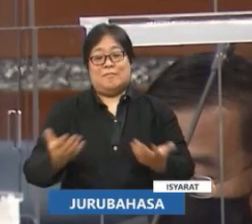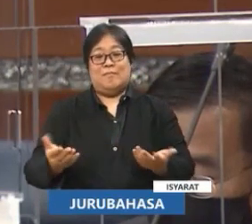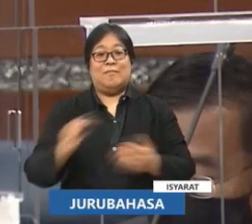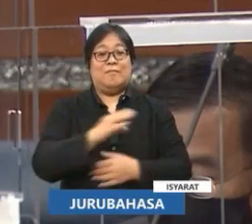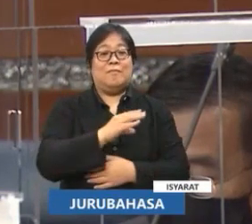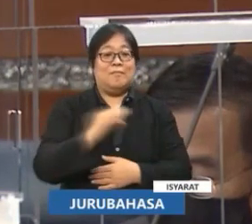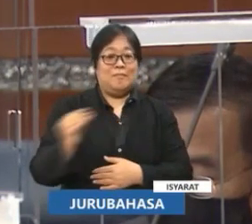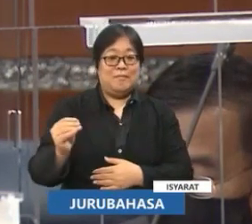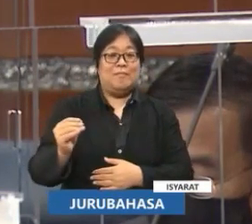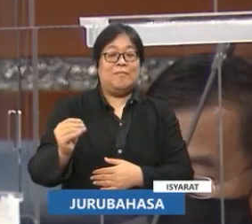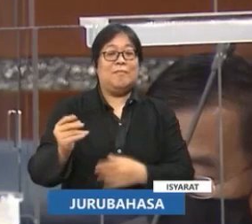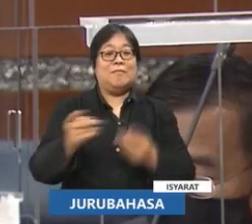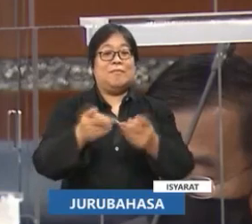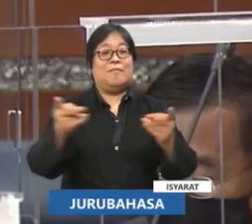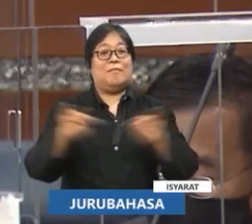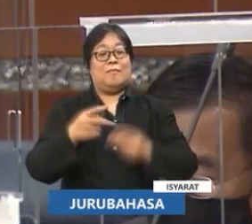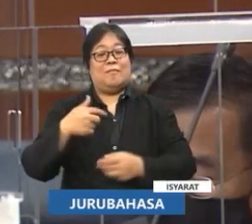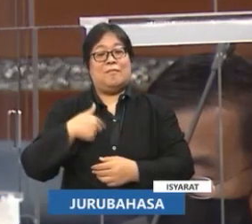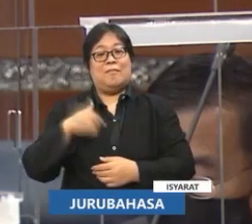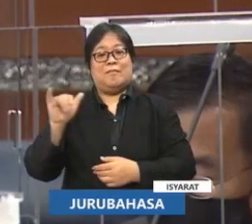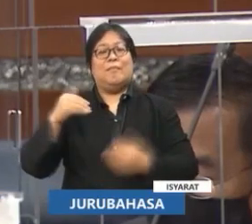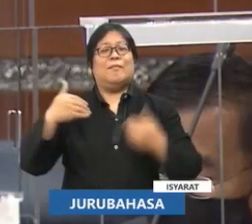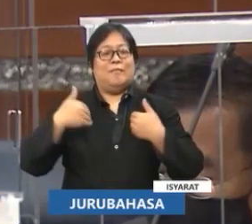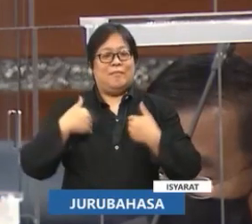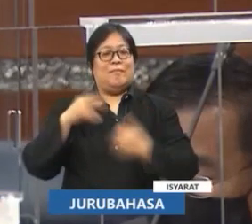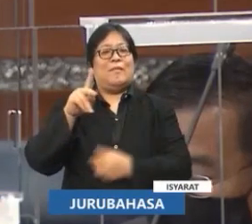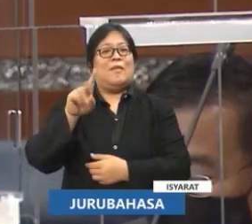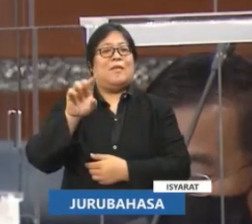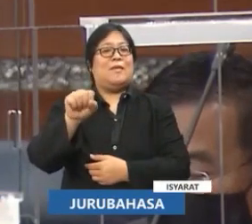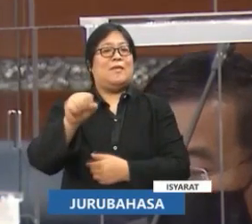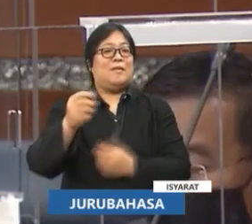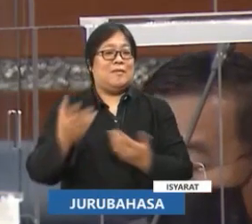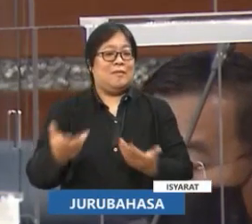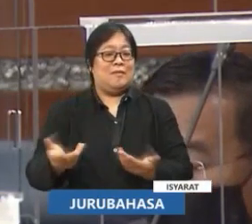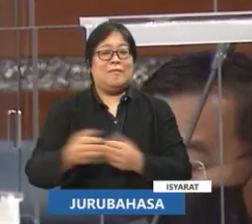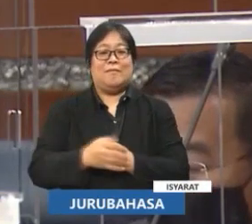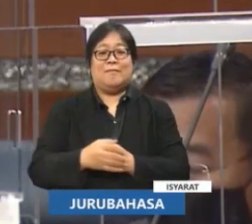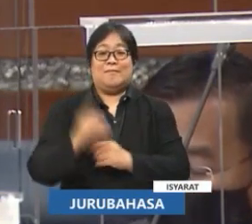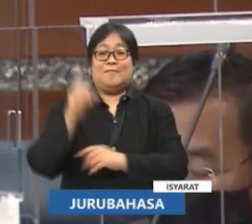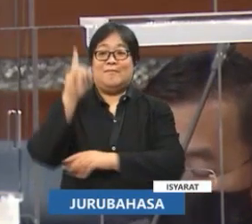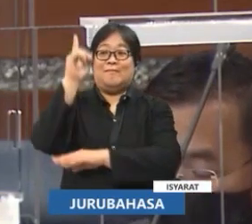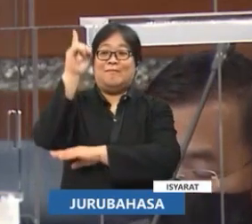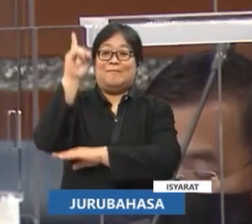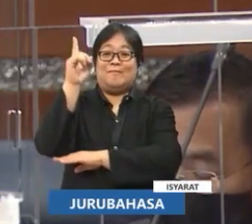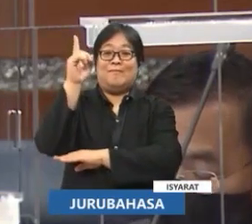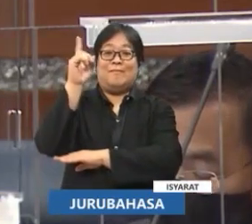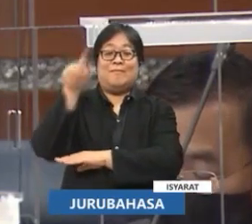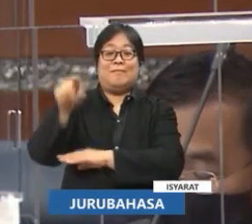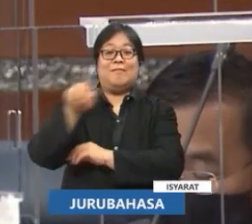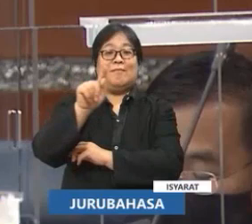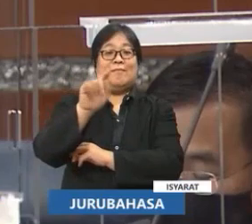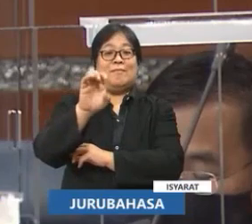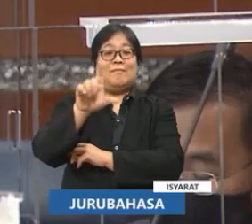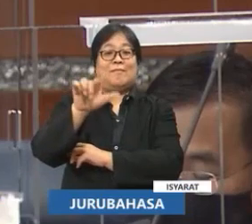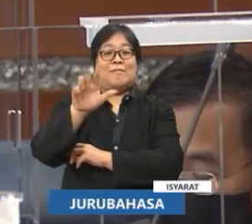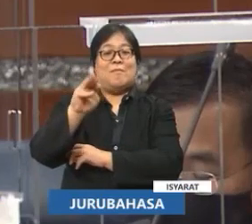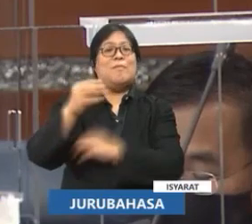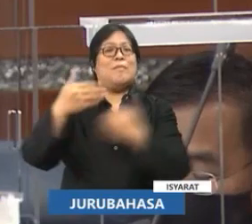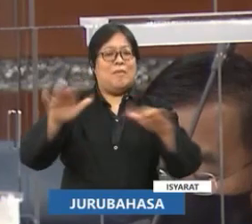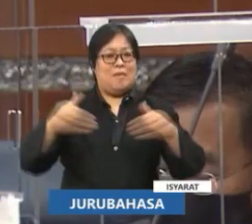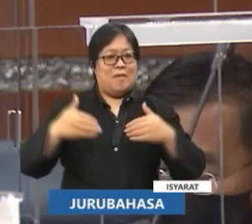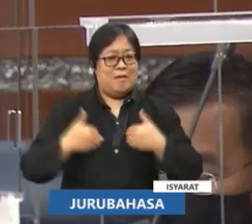Dan di kawasan saya juga ada case bila menara telekom sudah ada,